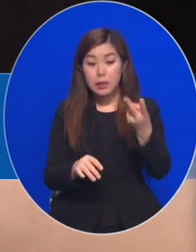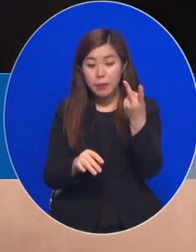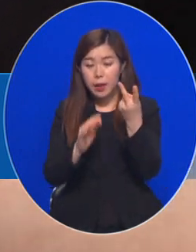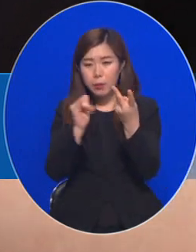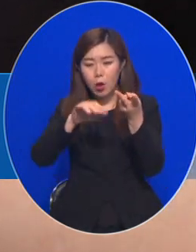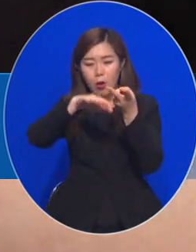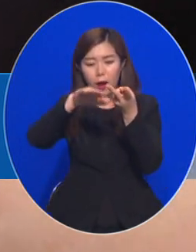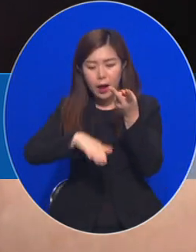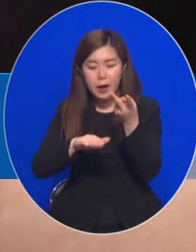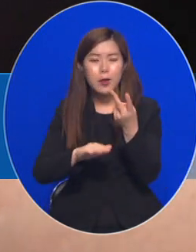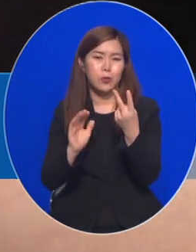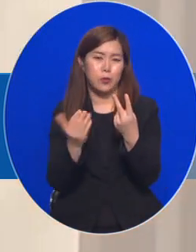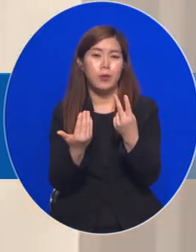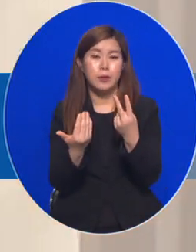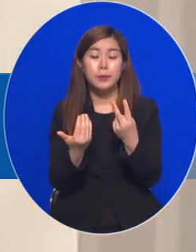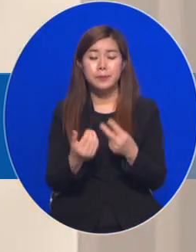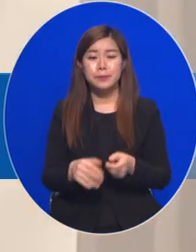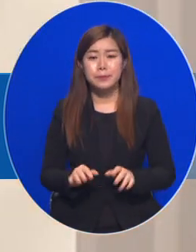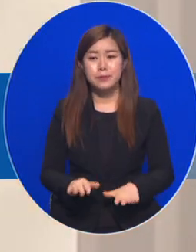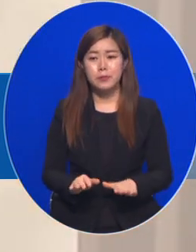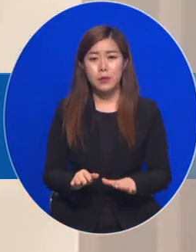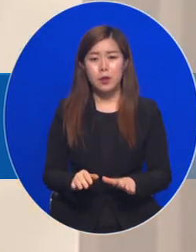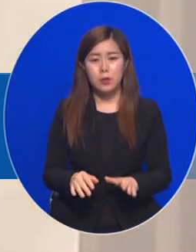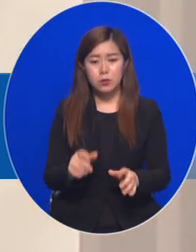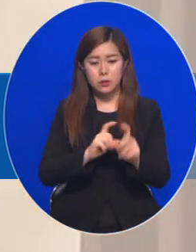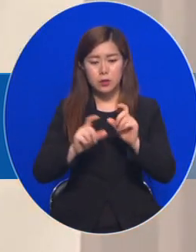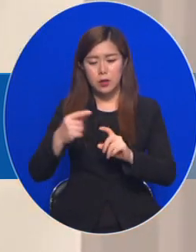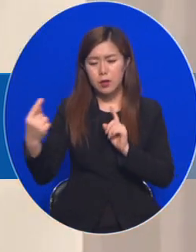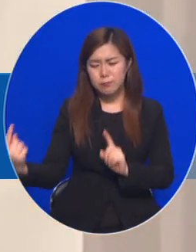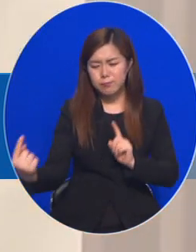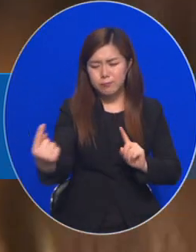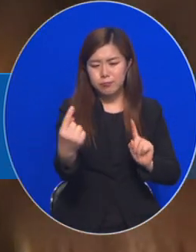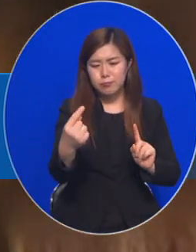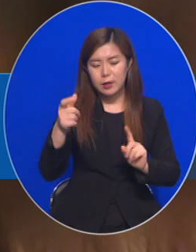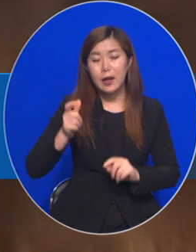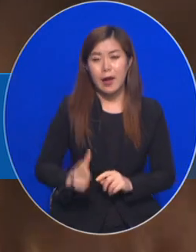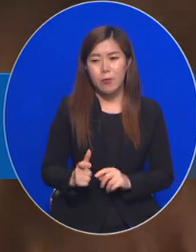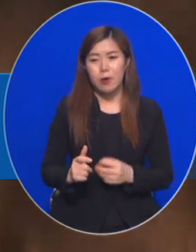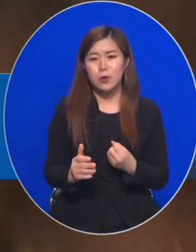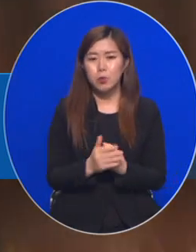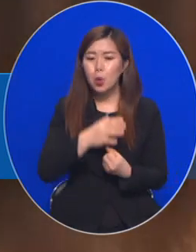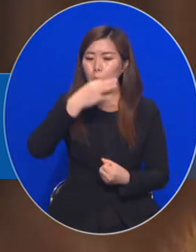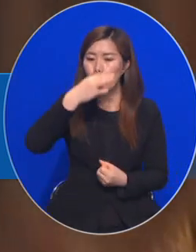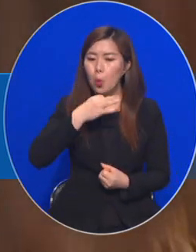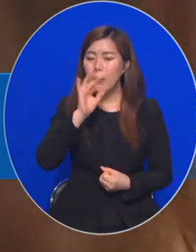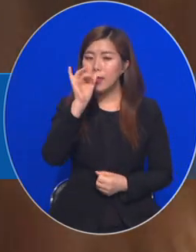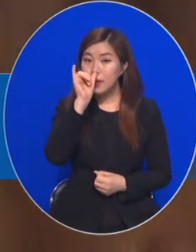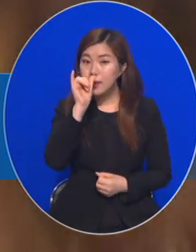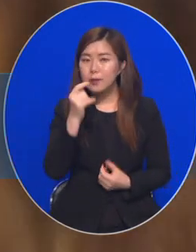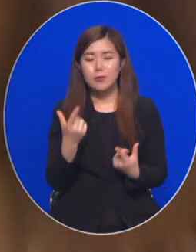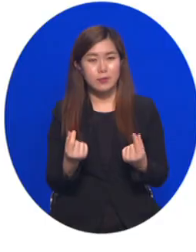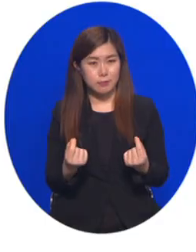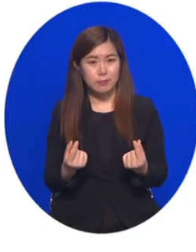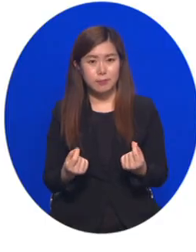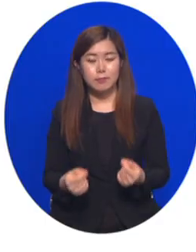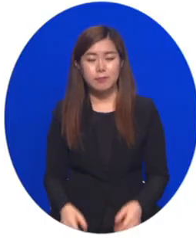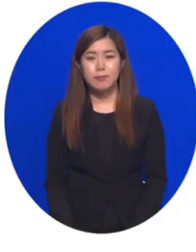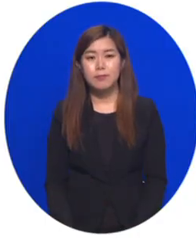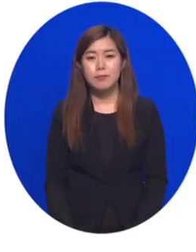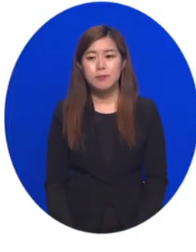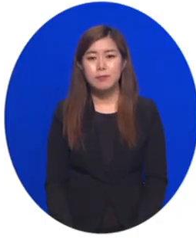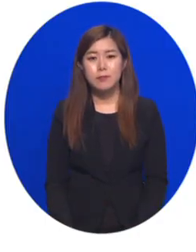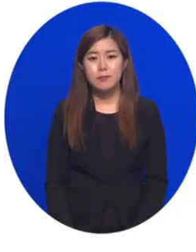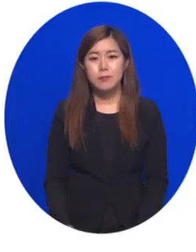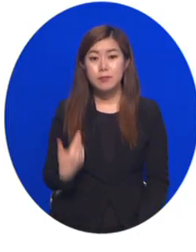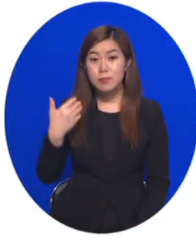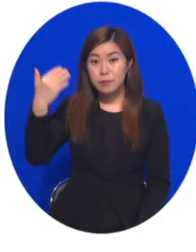아래로 떨어진 가운데 방역당국은 강화된 거리두기 효과가 조금씩 나타나고 있다고 설명했습니다. 실제